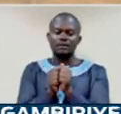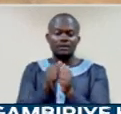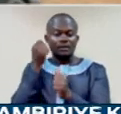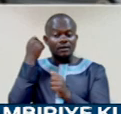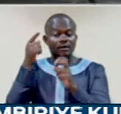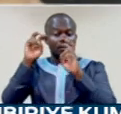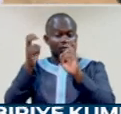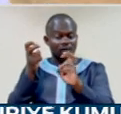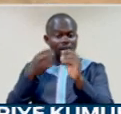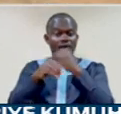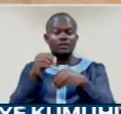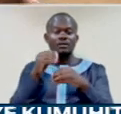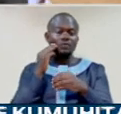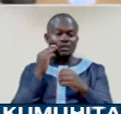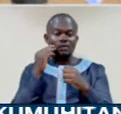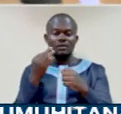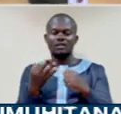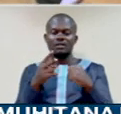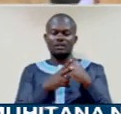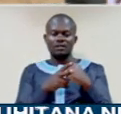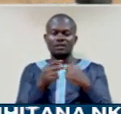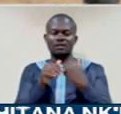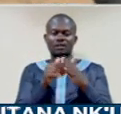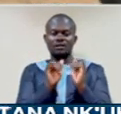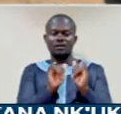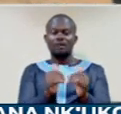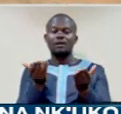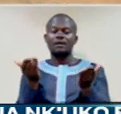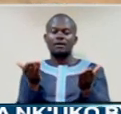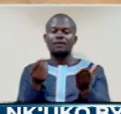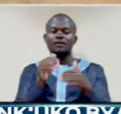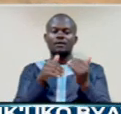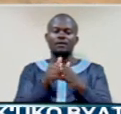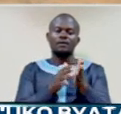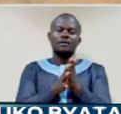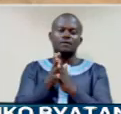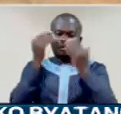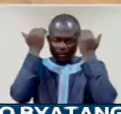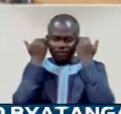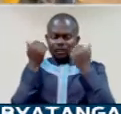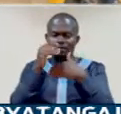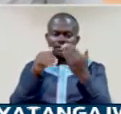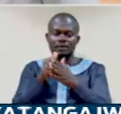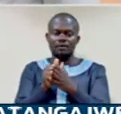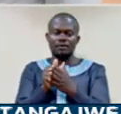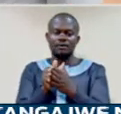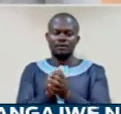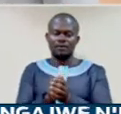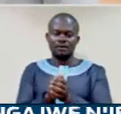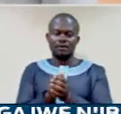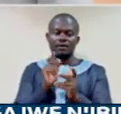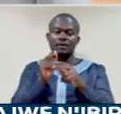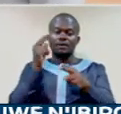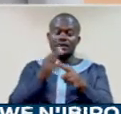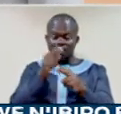ko bayigushije 37 ati ngiye none amafaranga yasagutse gari he, ati amafaranga ngo bagendeye mu nkiko ngo byose byarangiye ngo byahuriyemo. Harimo abantu bitwa